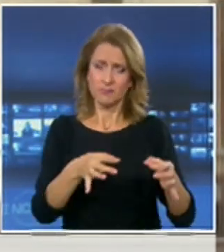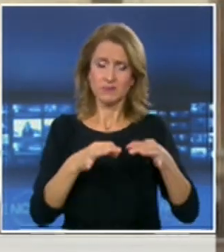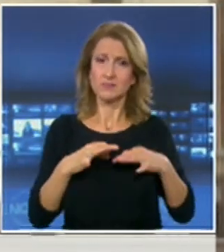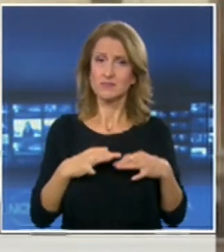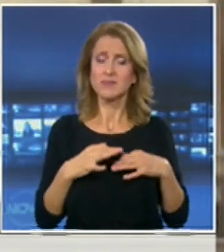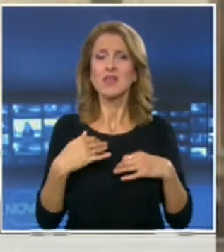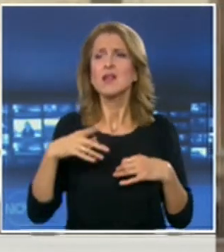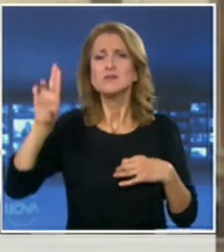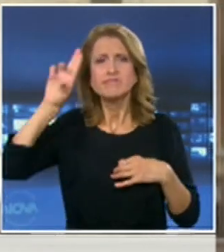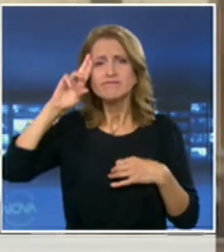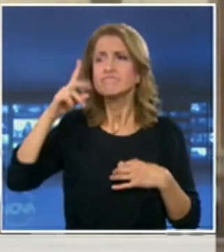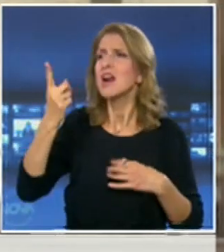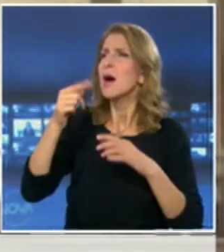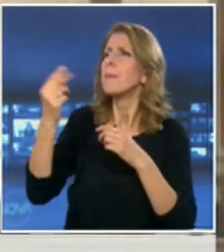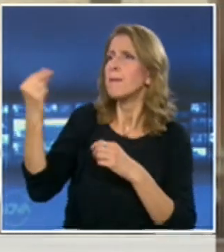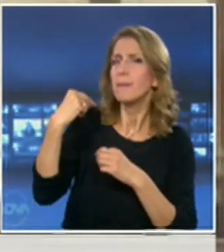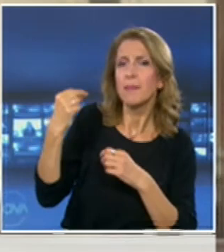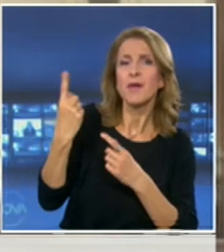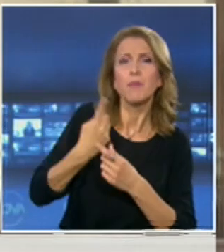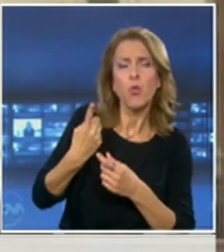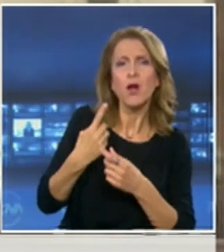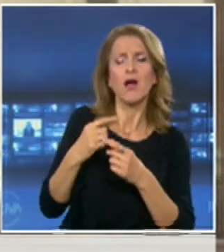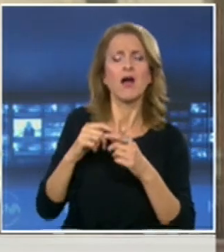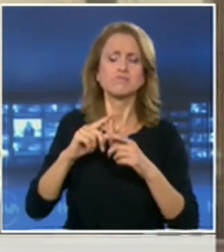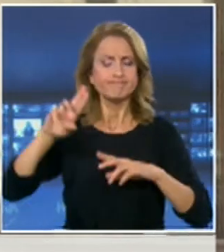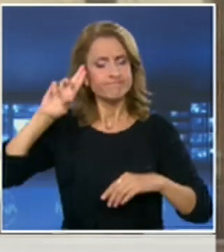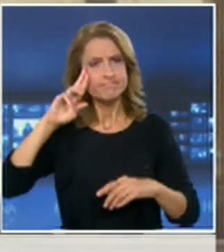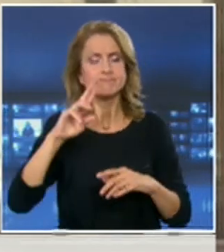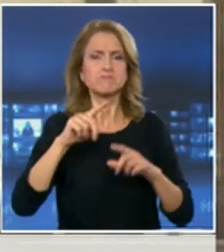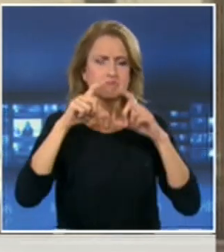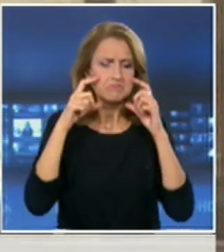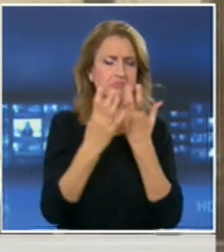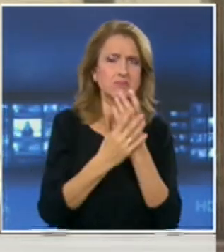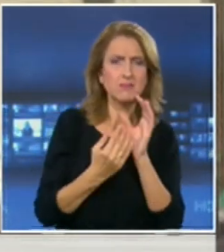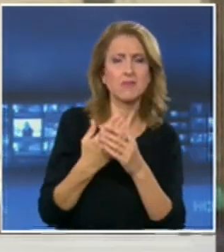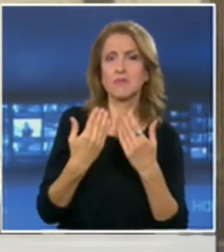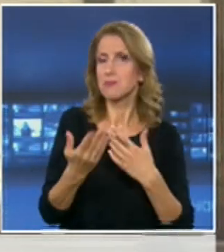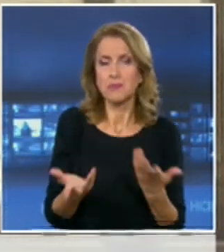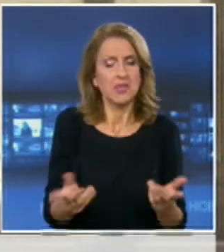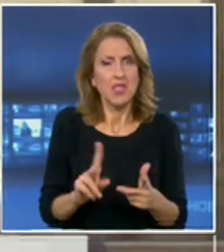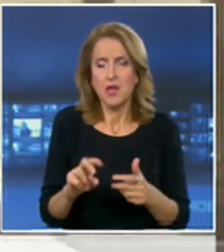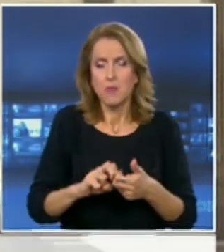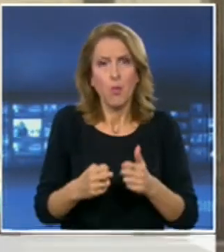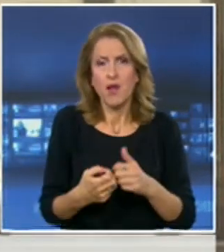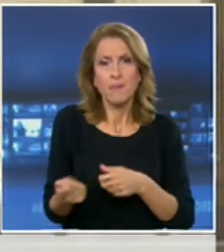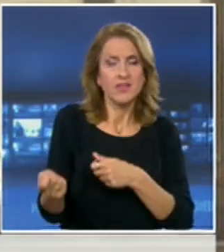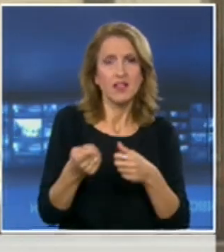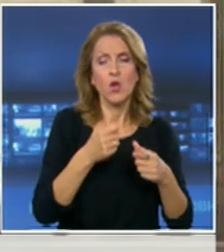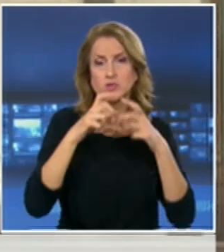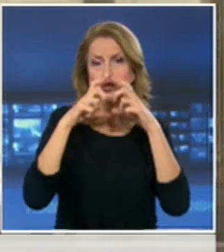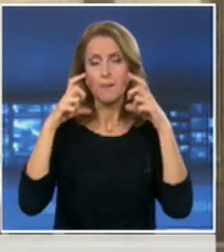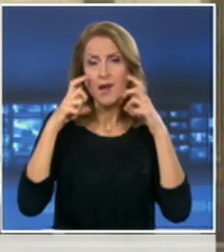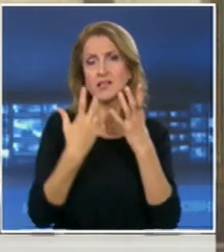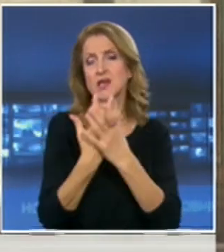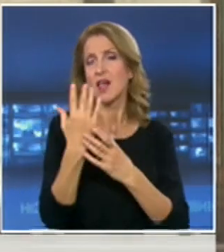които препоръчват от Здравното министерство. Не виждам нищо изключително в това да носиш маска и ръкавици. Живеем